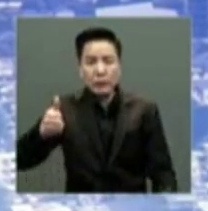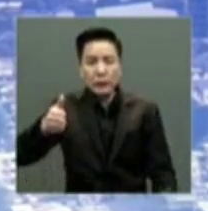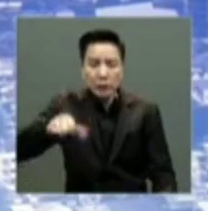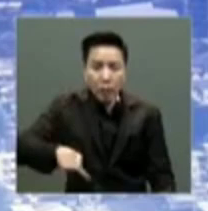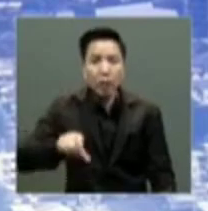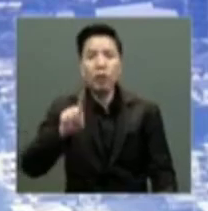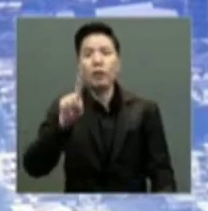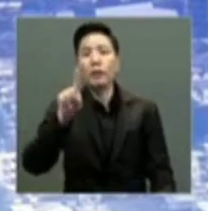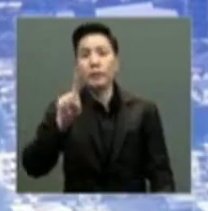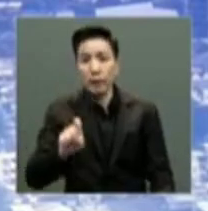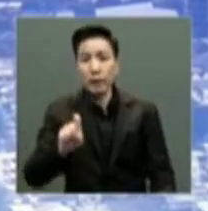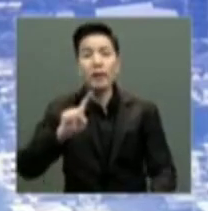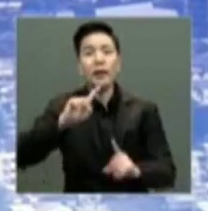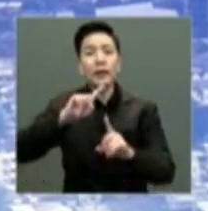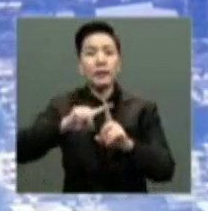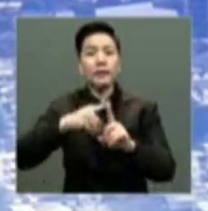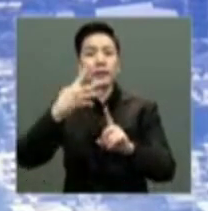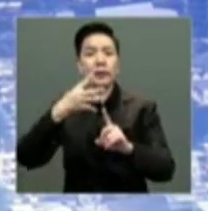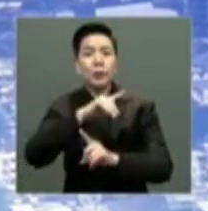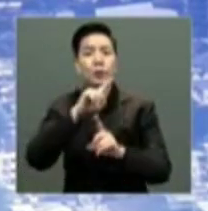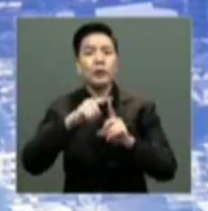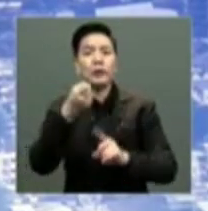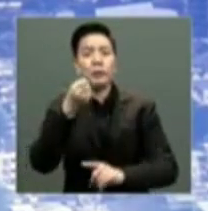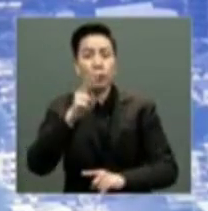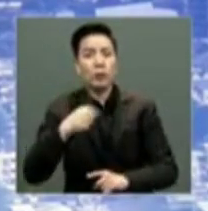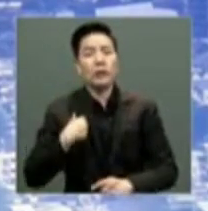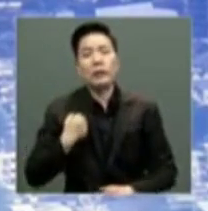เมษายนที่ผลออกยืนยันเนี่ยผู้ป่วยอาการแย่ลงแล้วก็เสียชีวิตที่สุดในวันที่12เมษายนต้องขอแสดงความเสียใจด้วยนะครับกับครอบครัวที่ผู้เสียชีวิตนี้ไปที่ต้องบอกในรายละเอียดทั้งหลายเราเรียนรู้จะผู้ที่เสียชีวิตในประสบการณ์การที่มีเรื่องใดๆก็ตามแต่ที่เราสามารถละเว้นงดเว้นหรือไม่ตรงกับสิ่งที่เขาเจอมาก็จะเป็นในเรื่อง